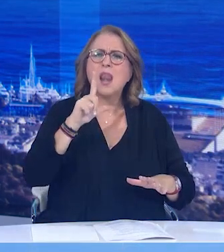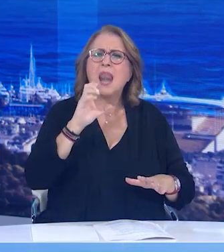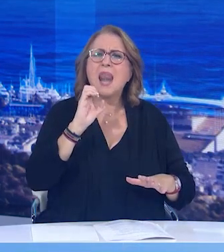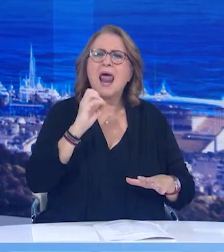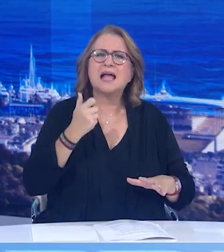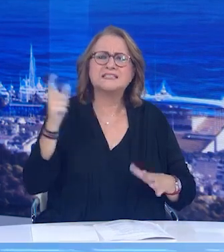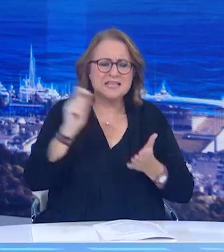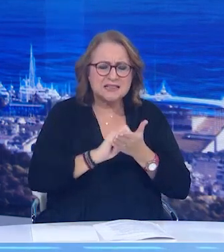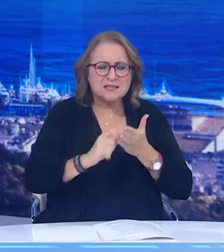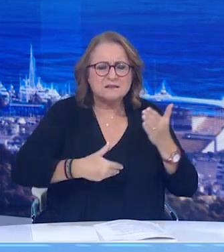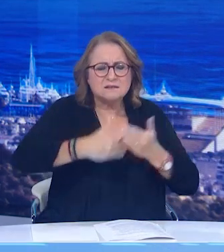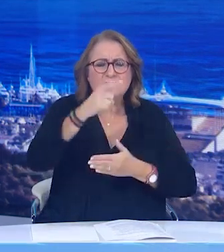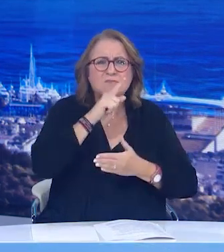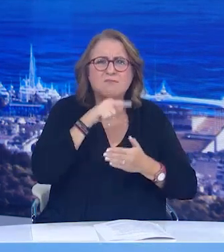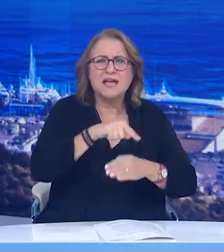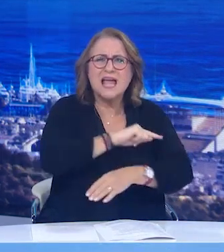αποκριθεί αποτελεσματικά.